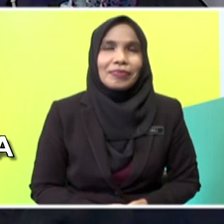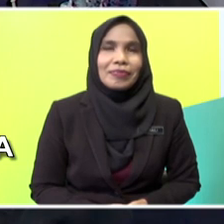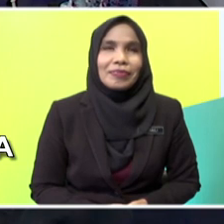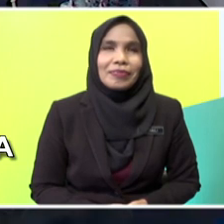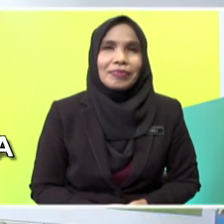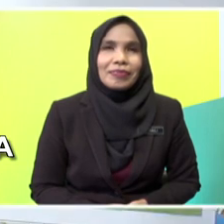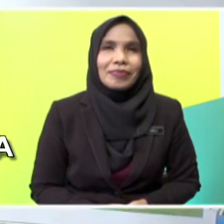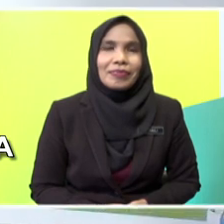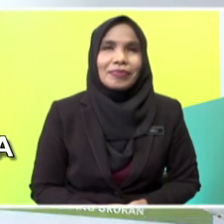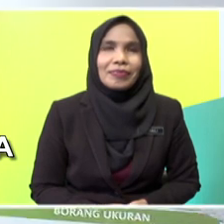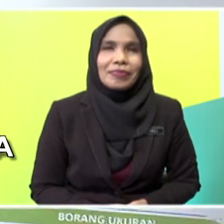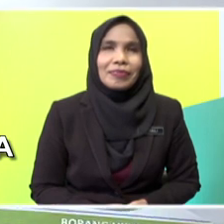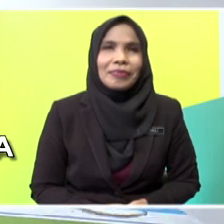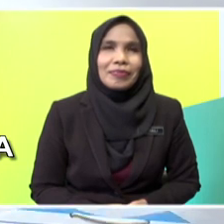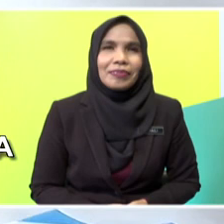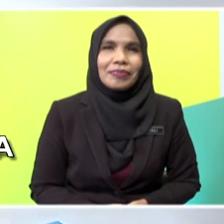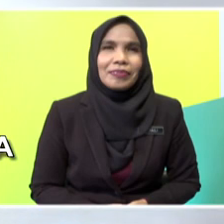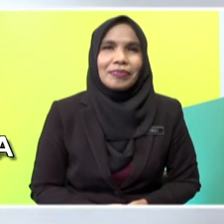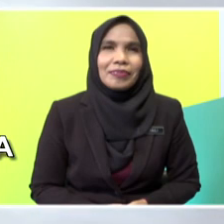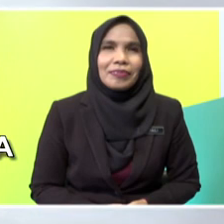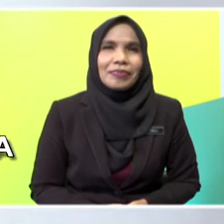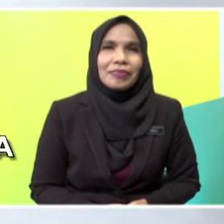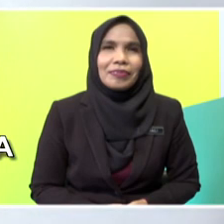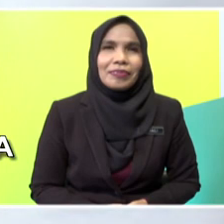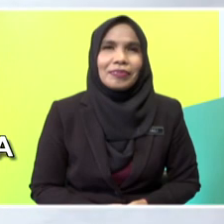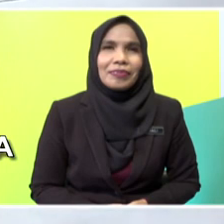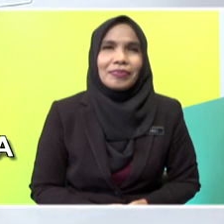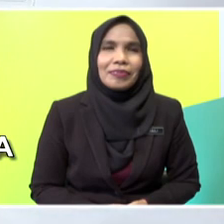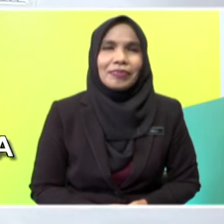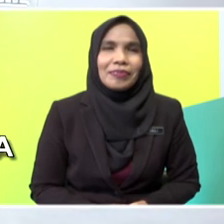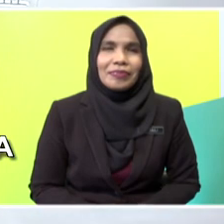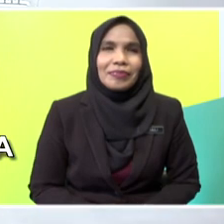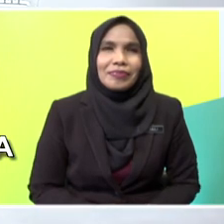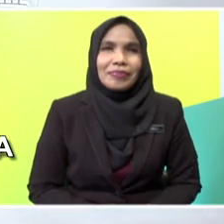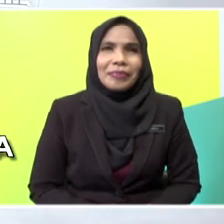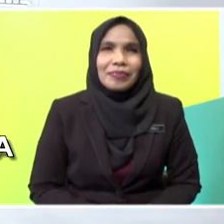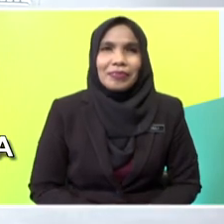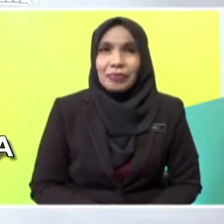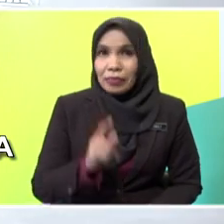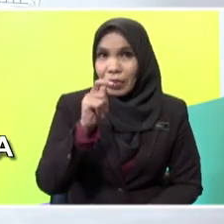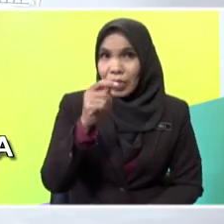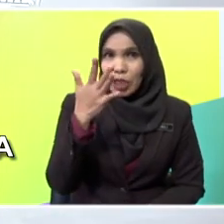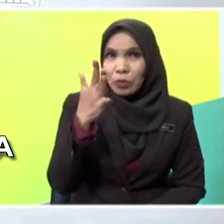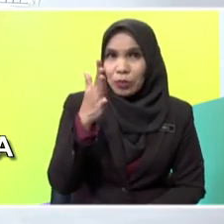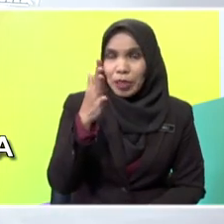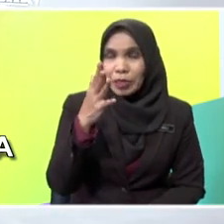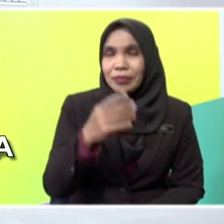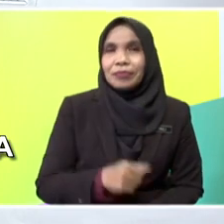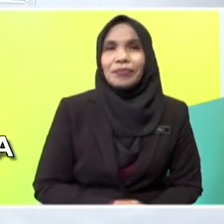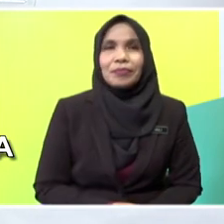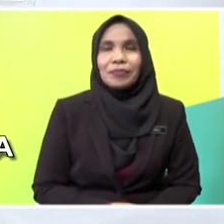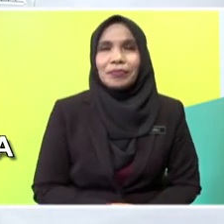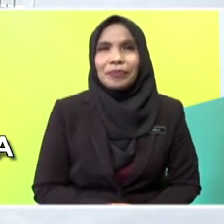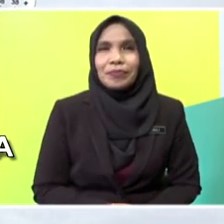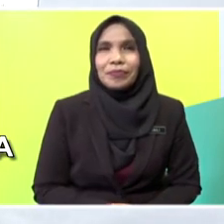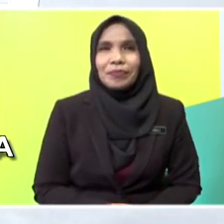Okey. Sini je. Letakkan tanda-tanda. Mm-hmm. Okey. Tanda 17. Tanda 15 dahulu. Letak tik 15. Okey.